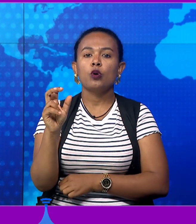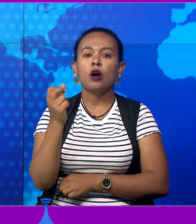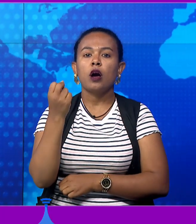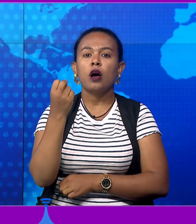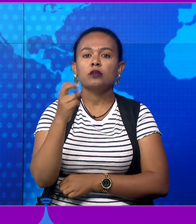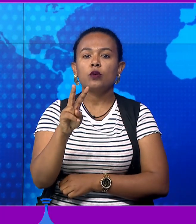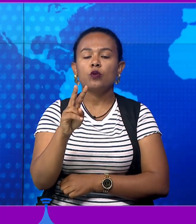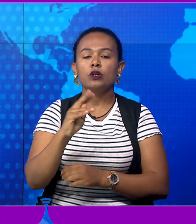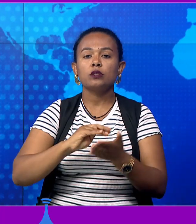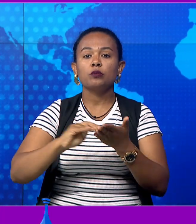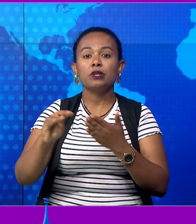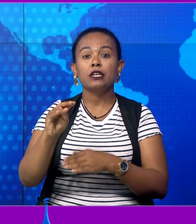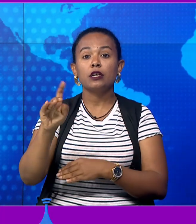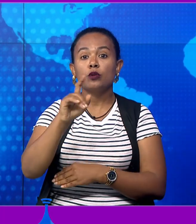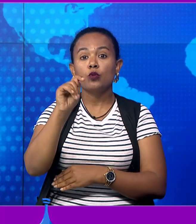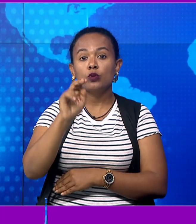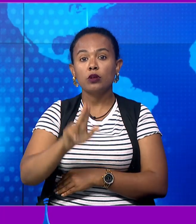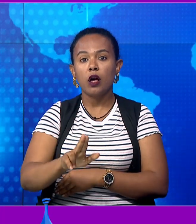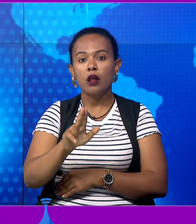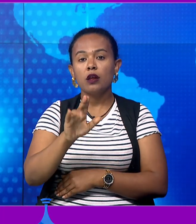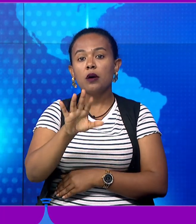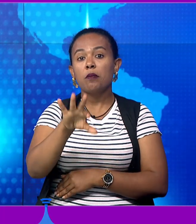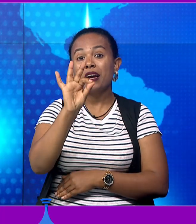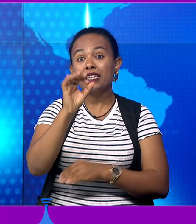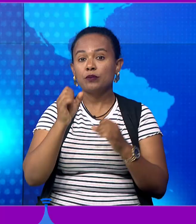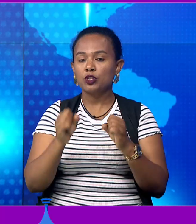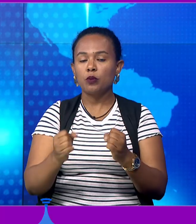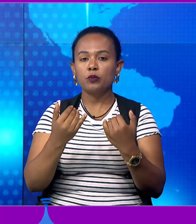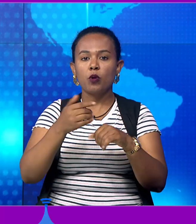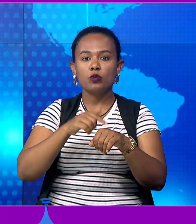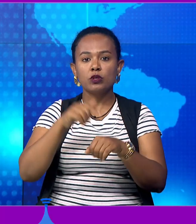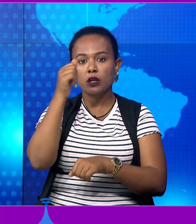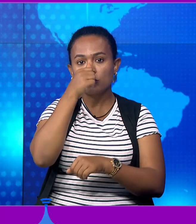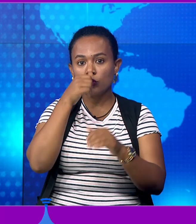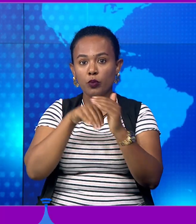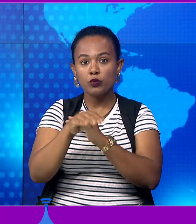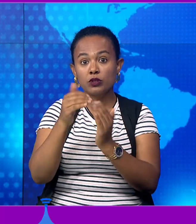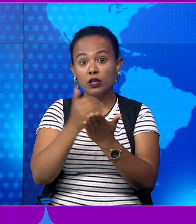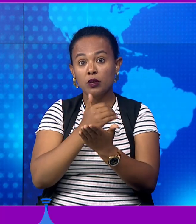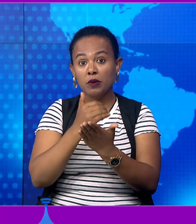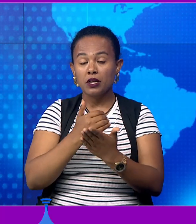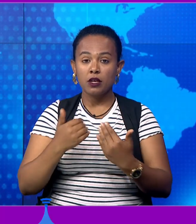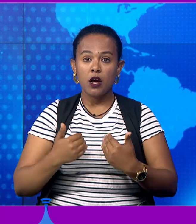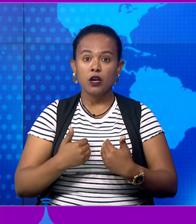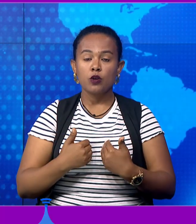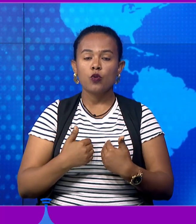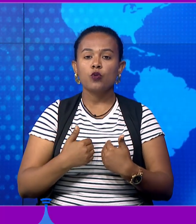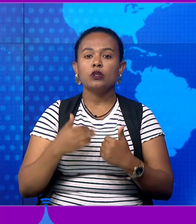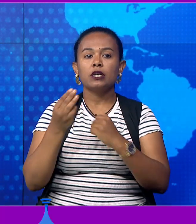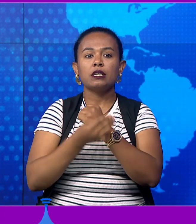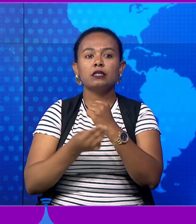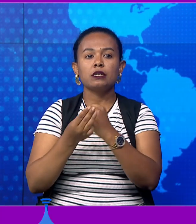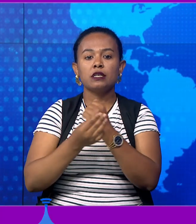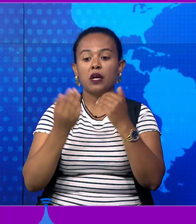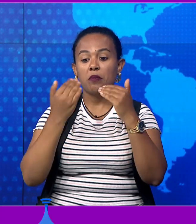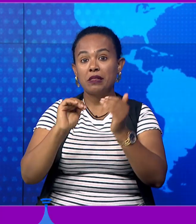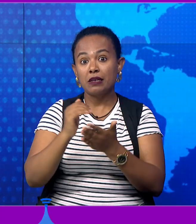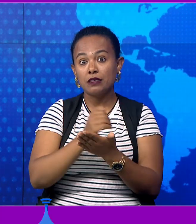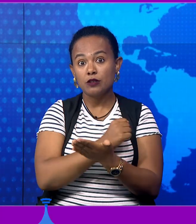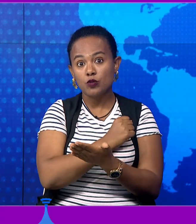312 ሚሊዮን ኩንታል ማግኘት የምንችልበት። በአሁኑ ሰዓት ኢትዮጵያ ውስጥ እየተመረተ ያለውን የስንዴ ምርት መጠን